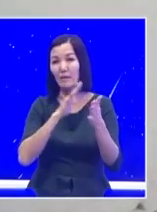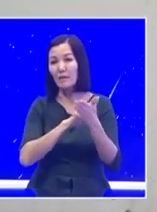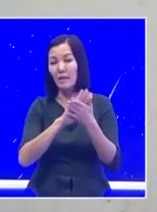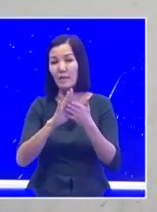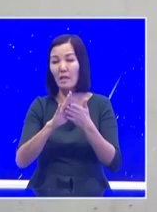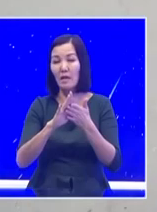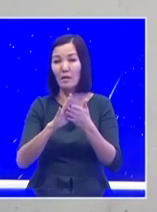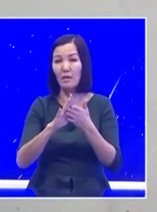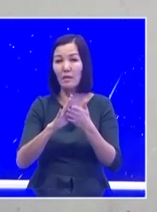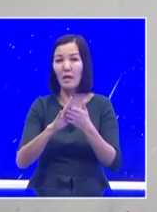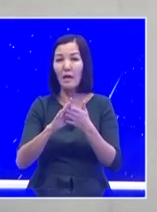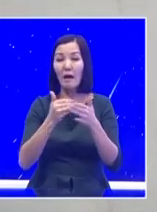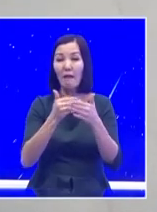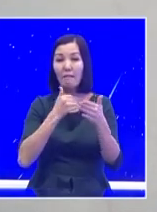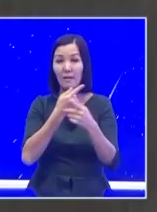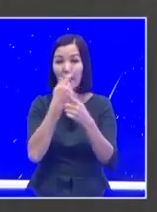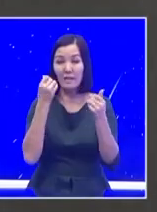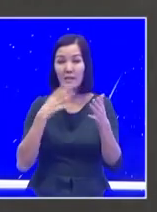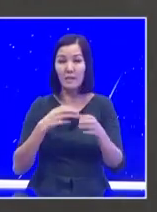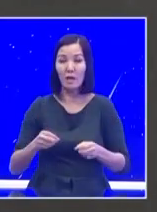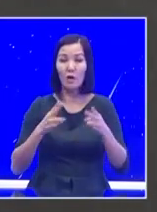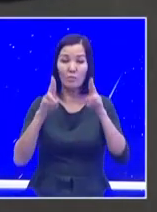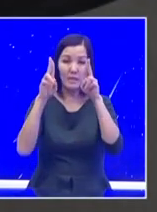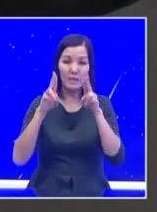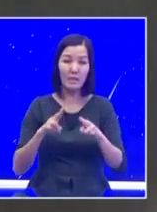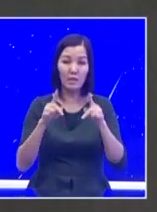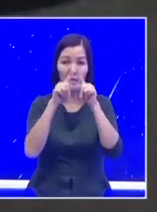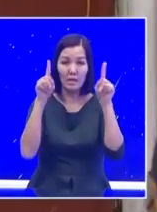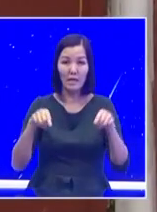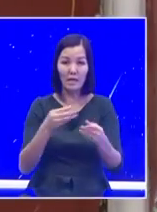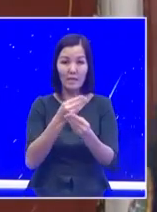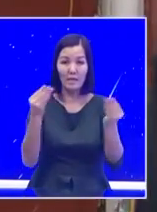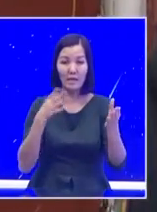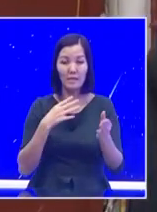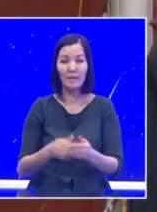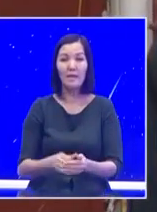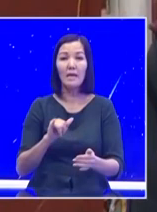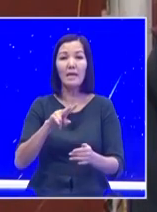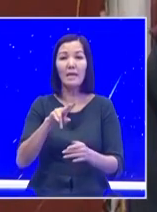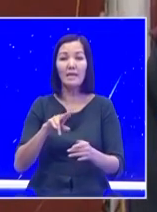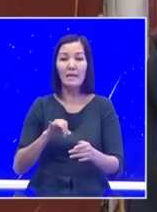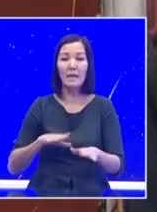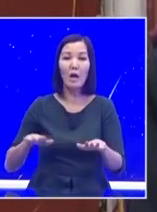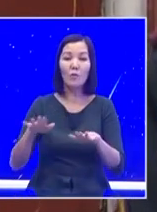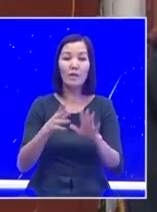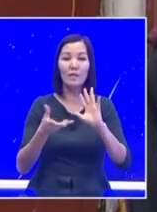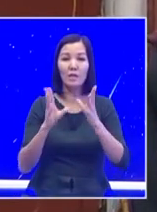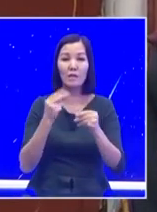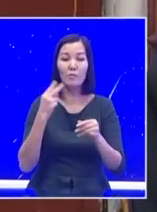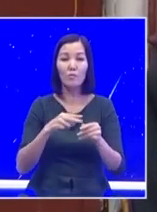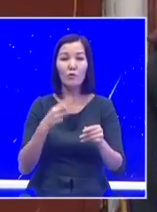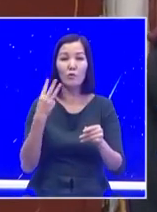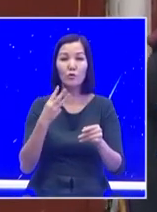берді. Тұрғындарға арнайы қауіпсіздік ережелері жазылған қағаздарын таратты. Іле ауданында жалпымен алғанда 33